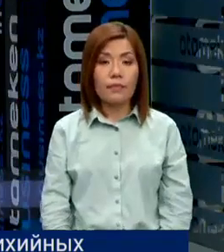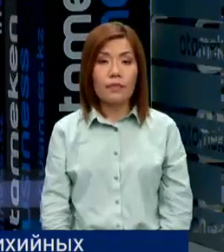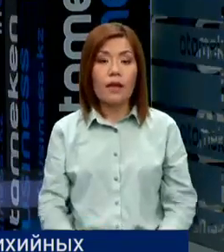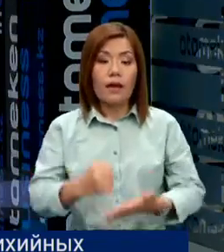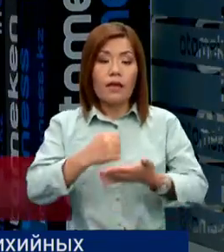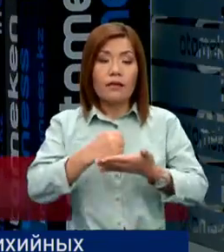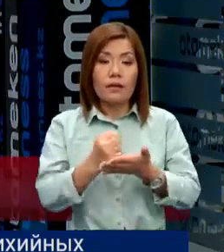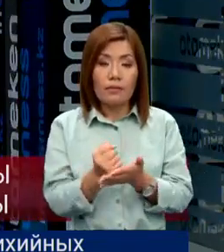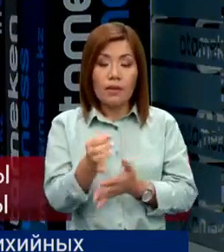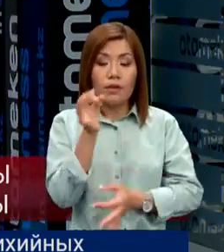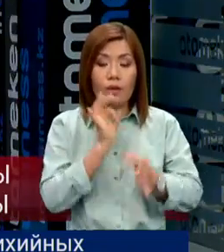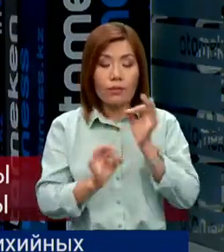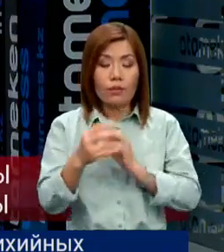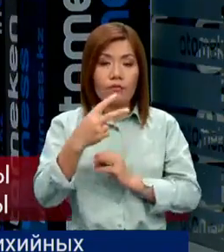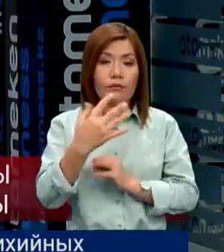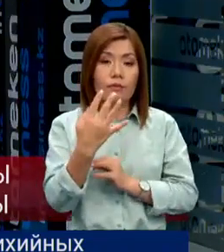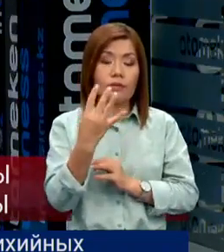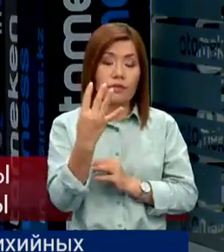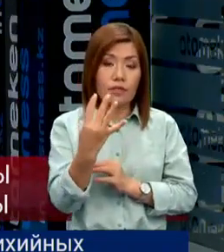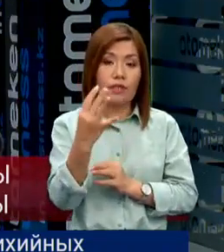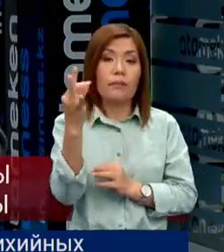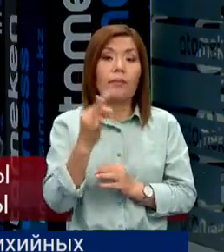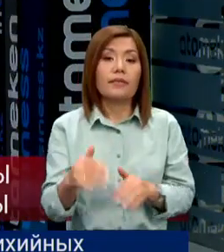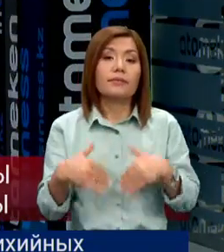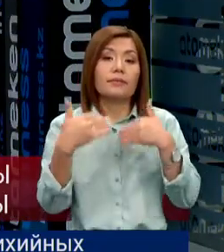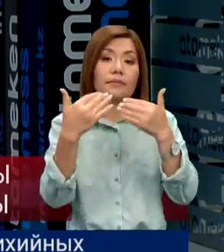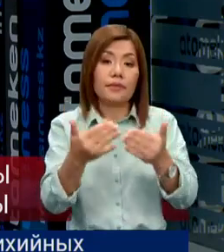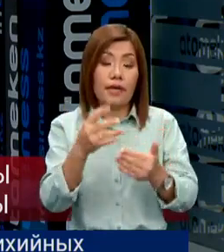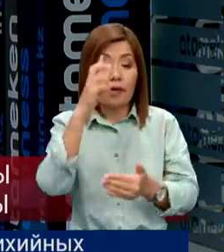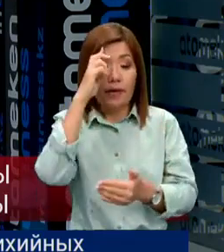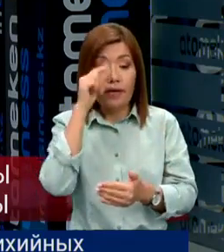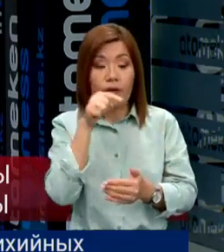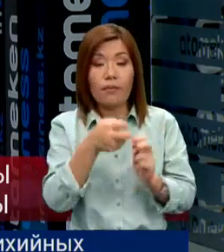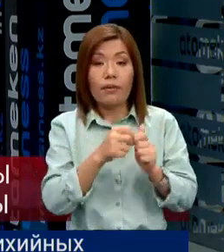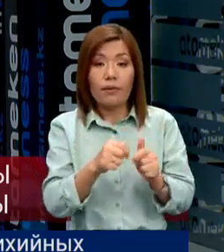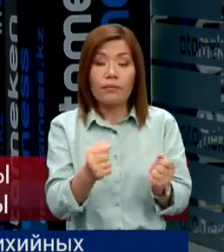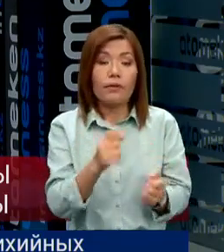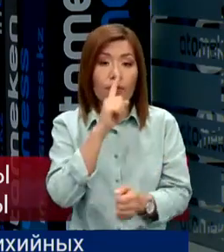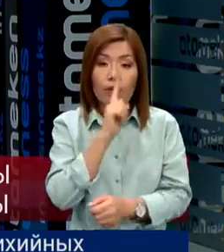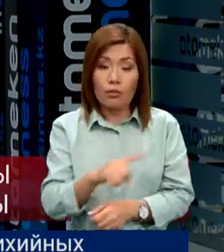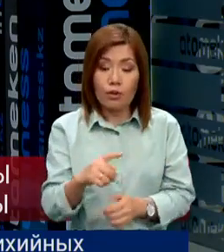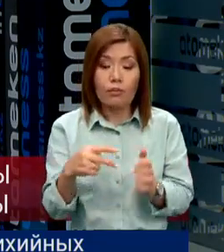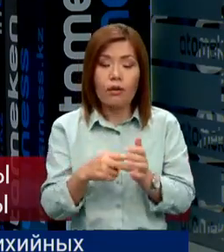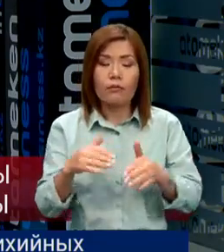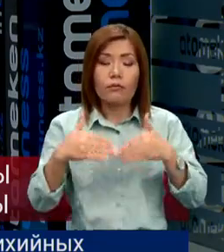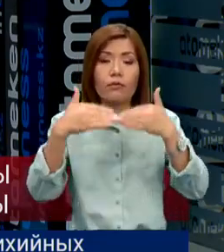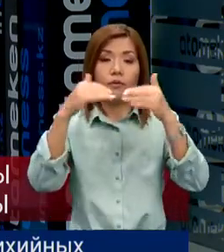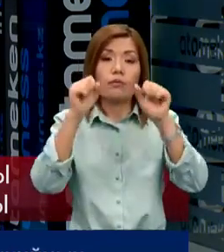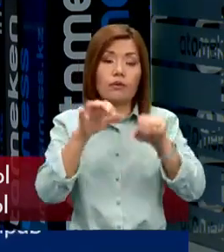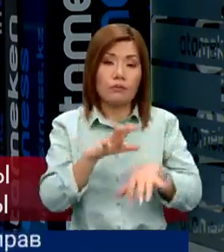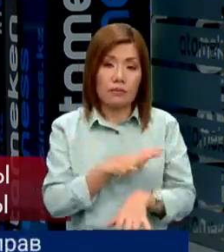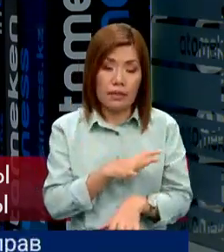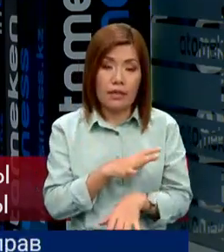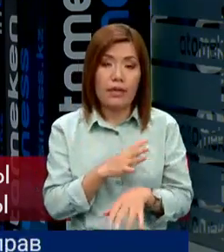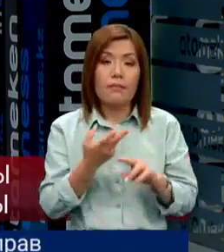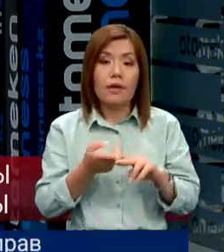Таңбалау дәрі-дәрмектерді 24%-ға дейін қымбаттатады. Егер үкімет мәселені қолға алмаса, баға одан да шарықтап кетуі мүмкін дейді сала